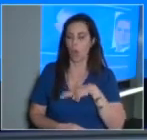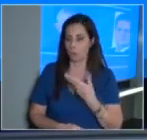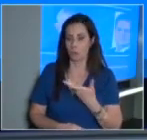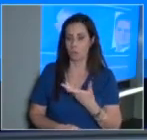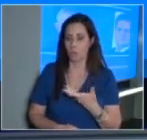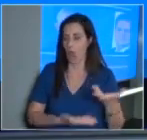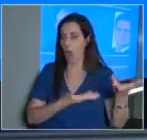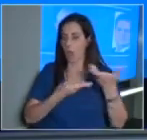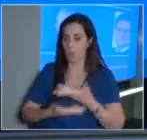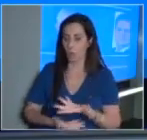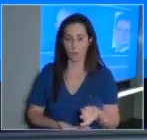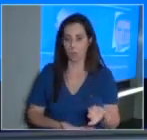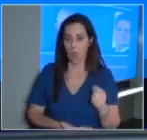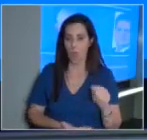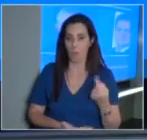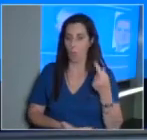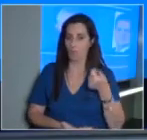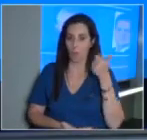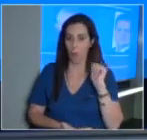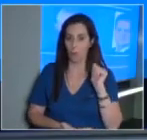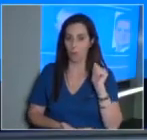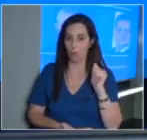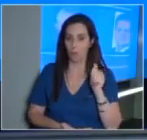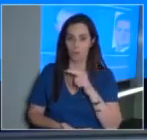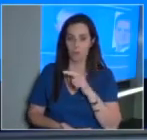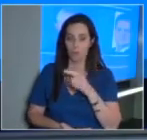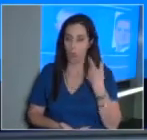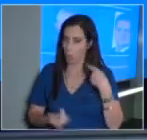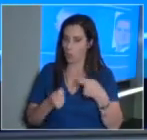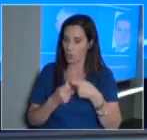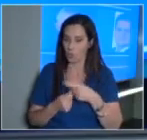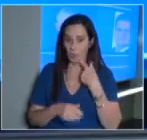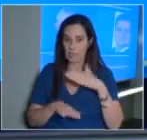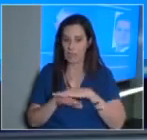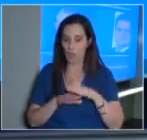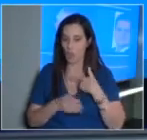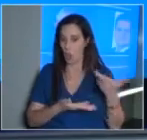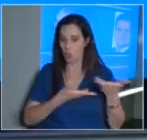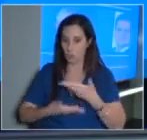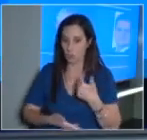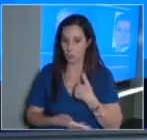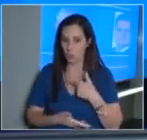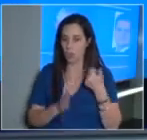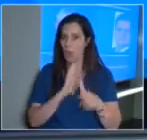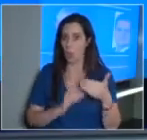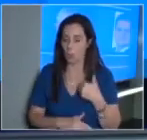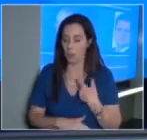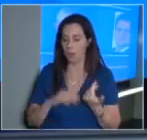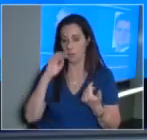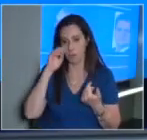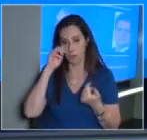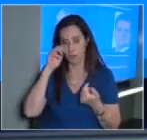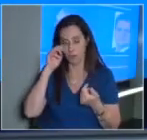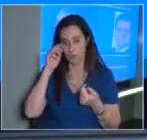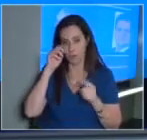ומופקדים על ההזמנות, למרות שאתמול אבי ניסן קורן יצר איתי קשר והתנצל על ההתעלמות הזאת.